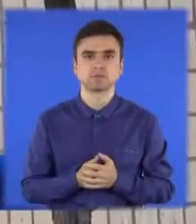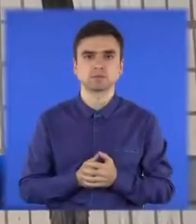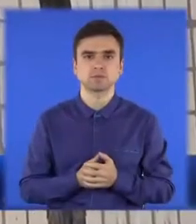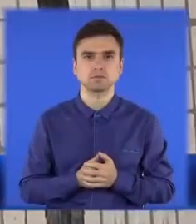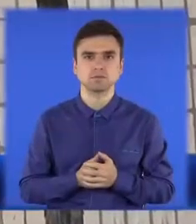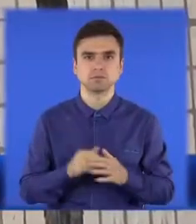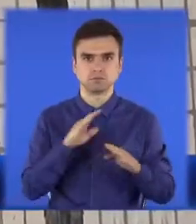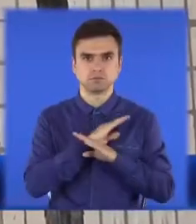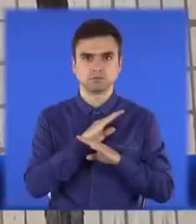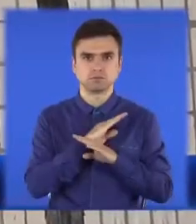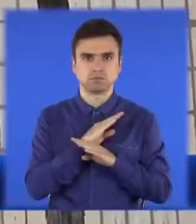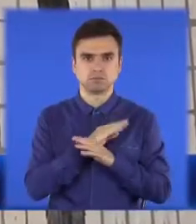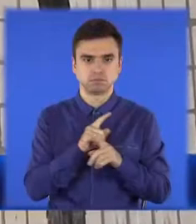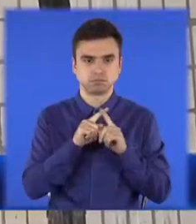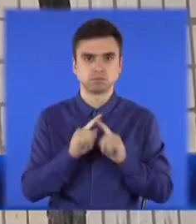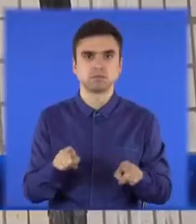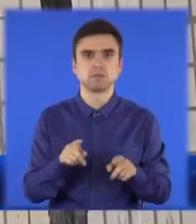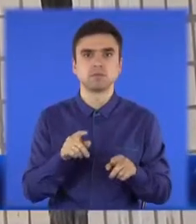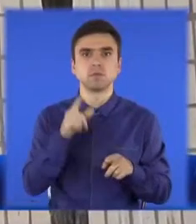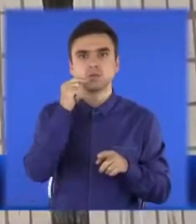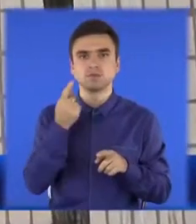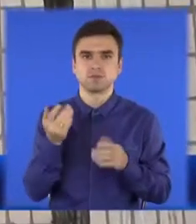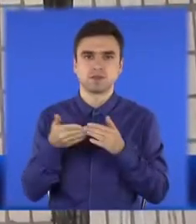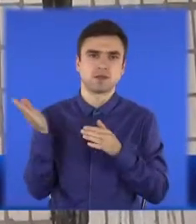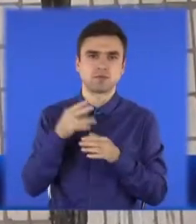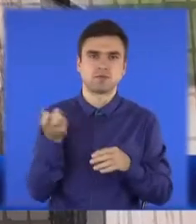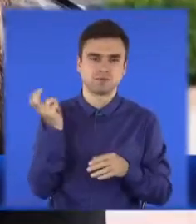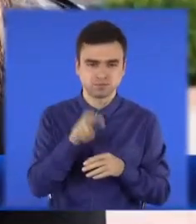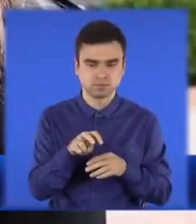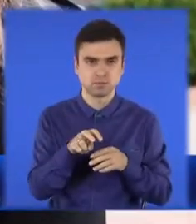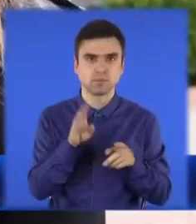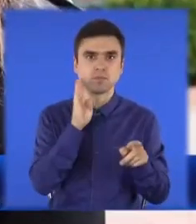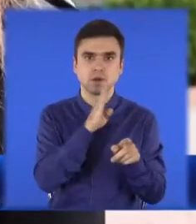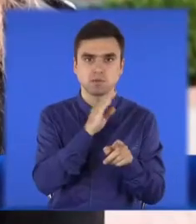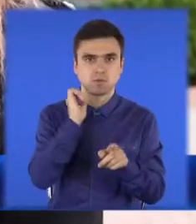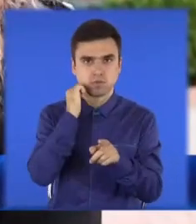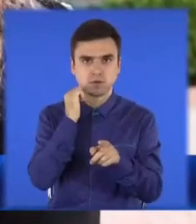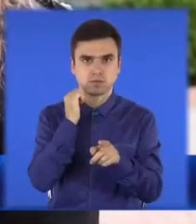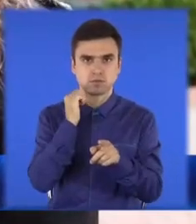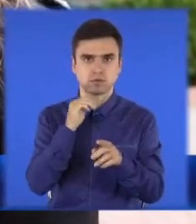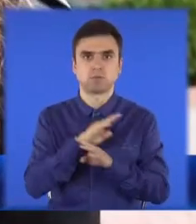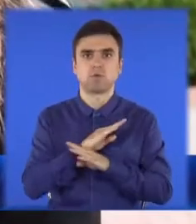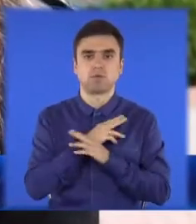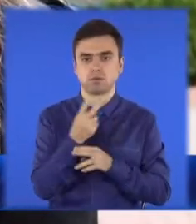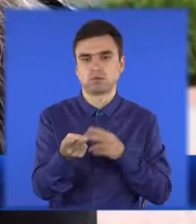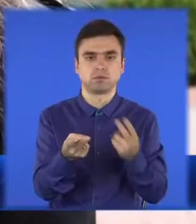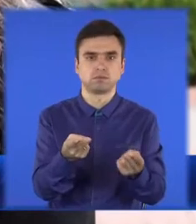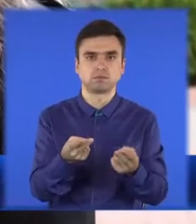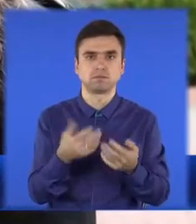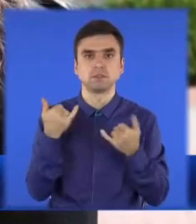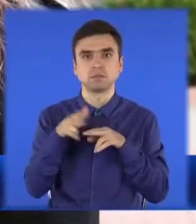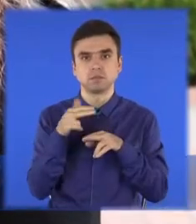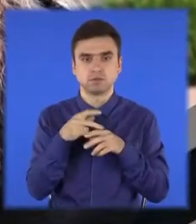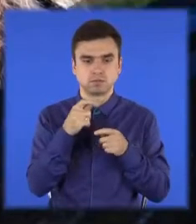Загадкова смерть. Чоловік знайшов у квартирі трупи своїх матері та бабусі. Наразі тривають слідчі дії, направлені на встановлення всіх